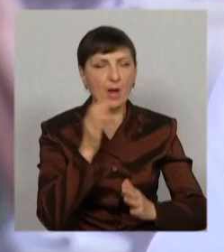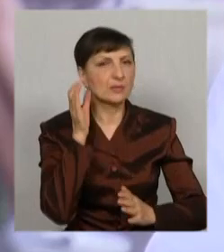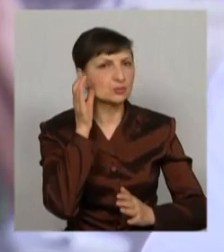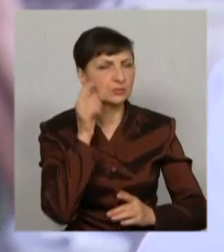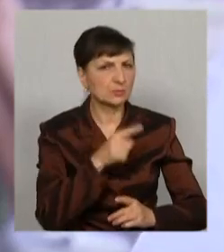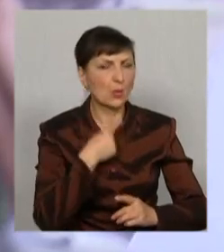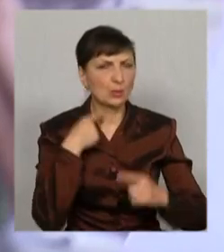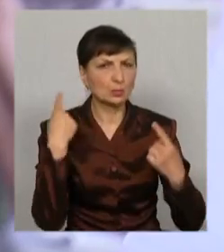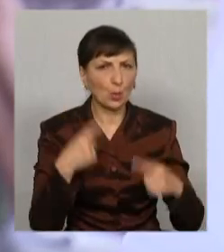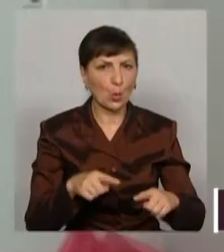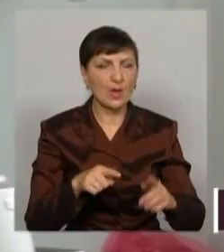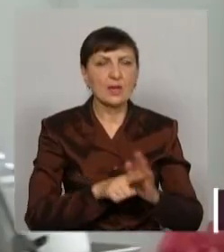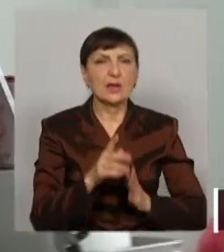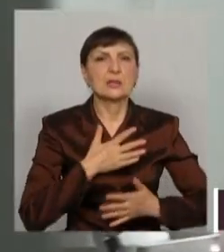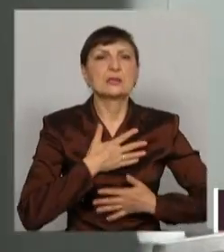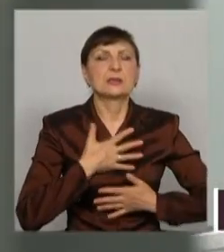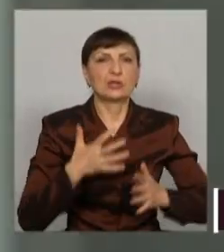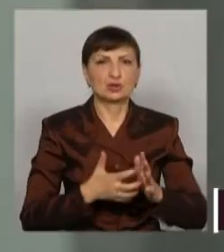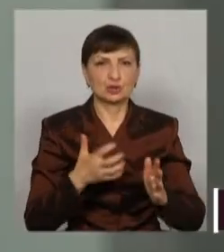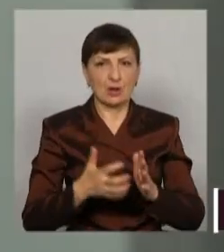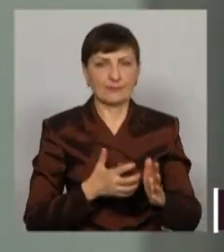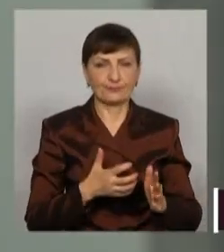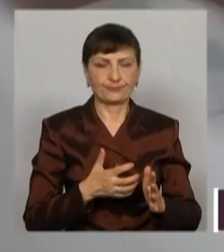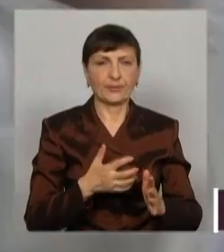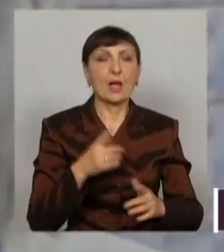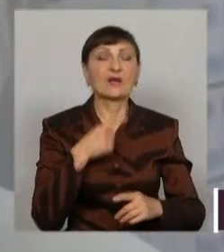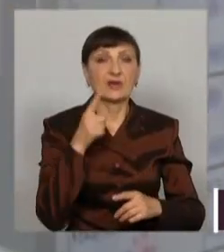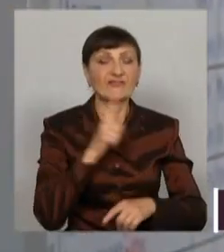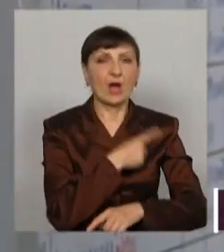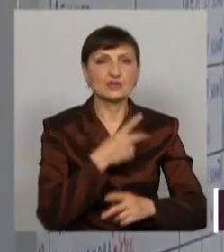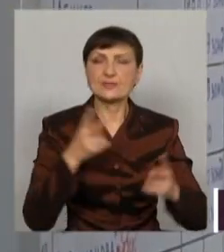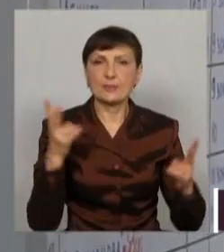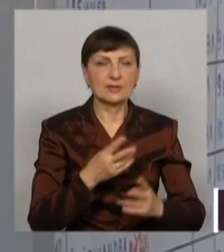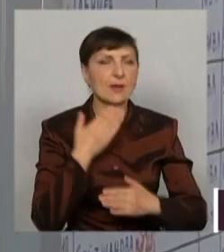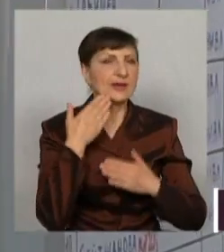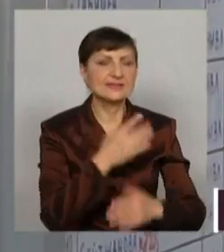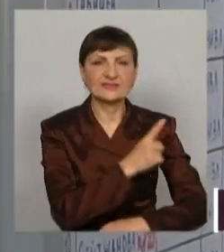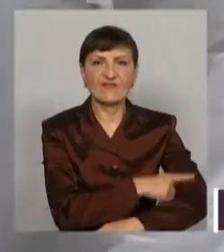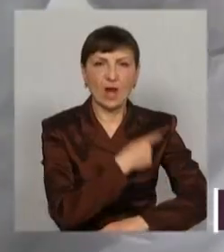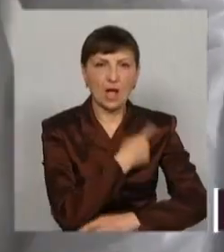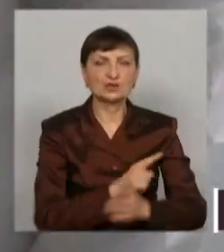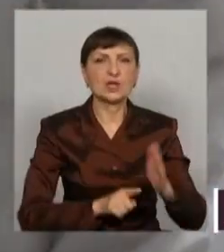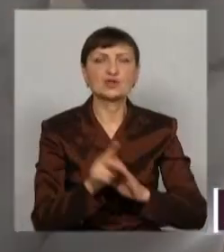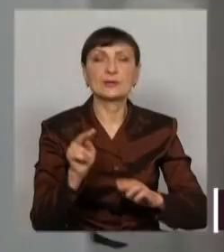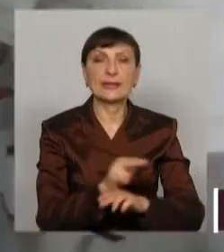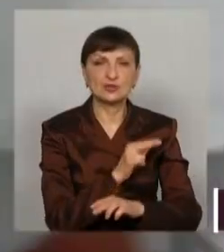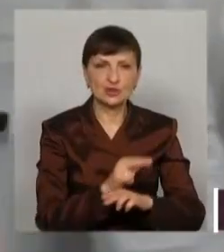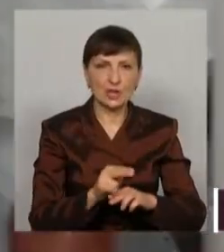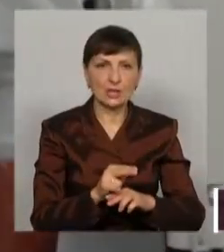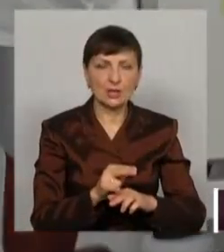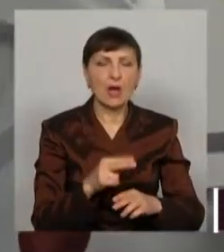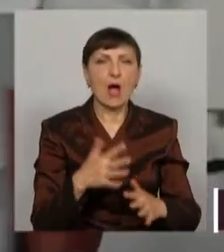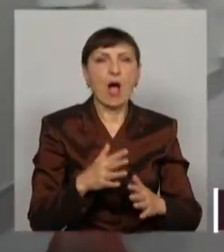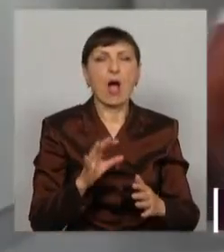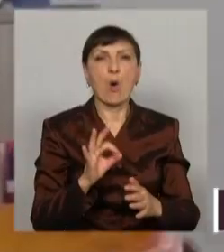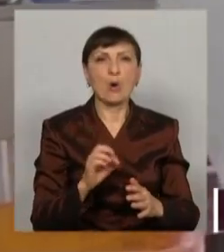замечают, и появляется одышка. В этом случае, говорит инфекционист, нужно немедленно обратиться к врачу и начать лечение. От штаммов коронавируса